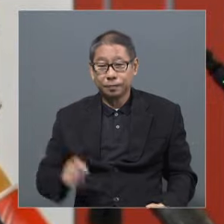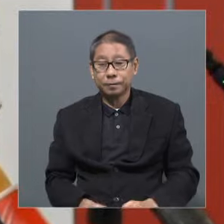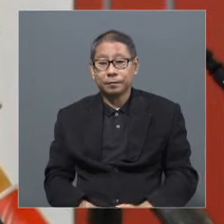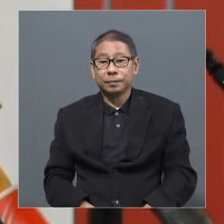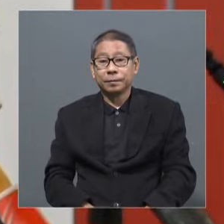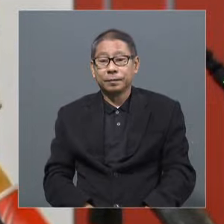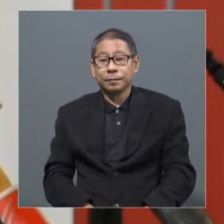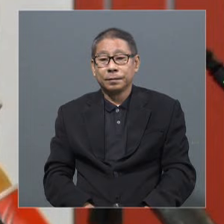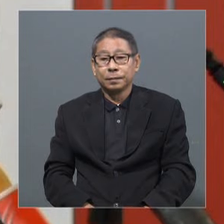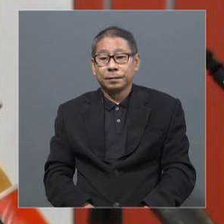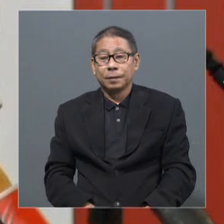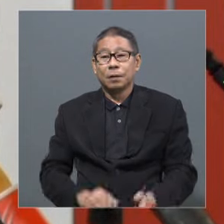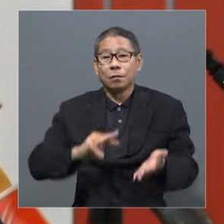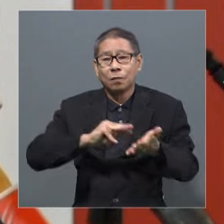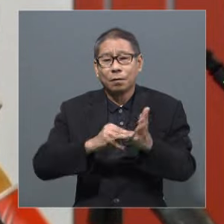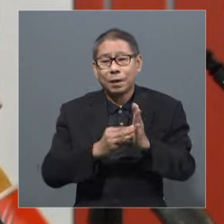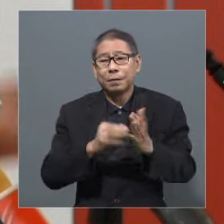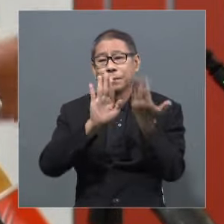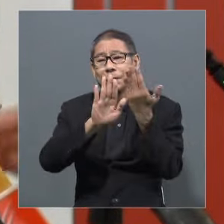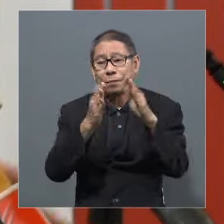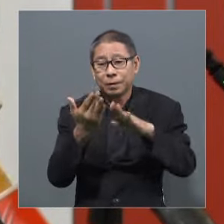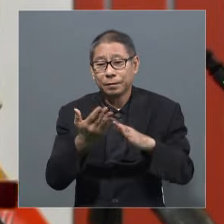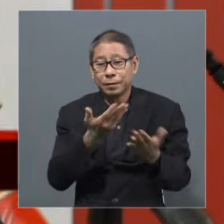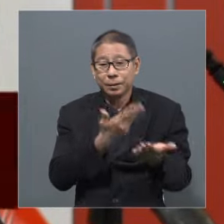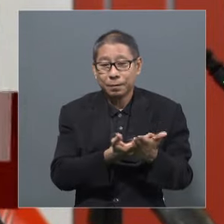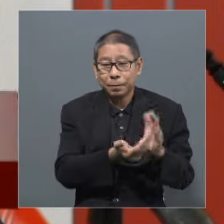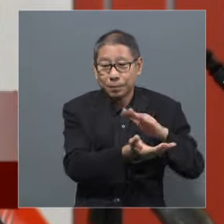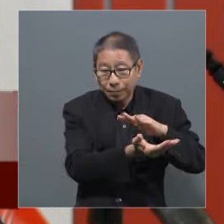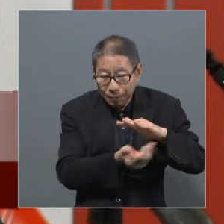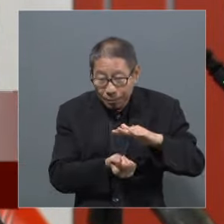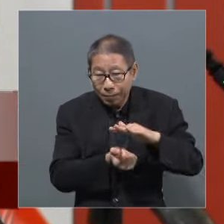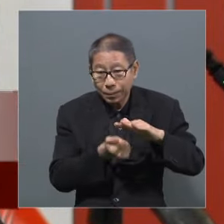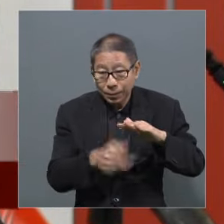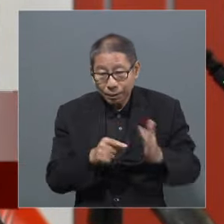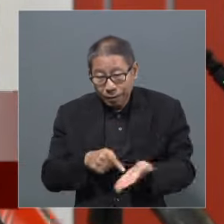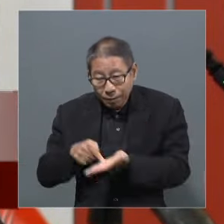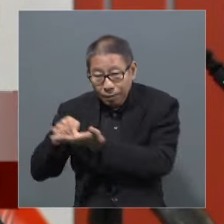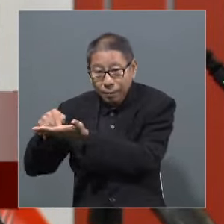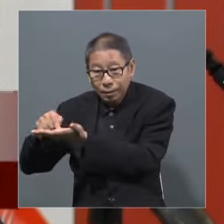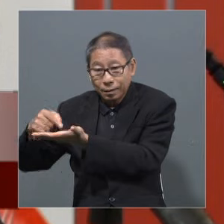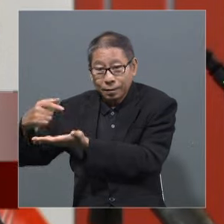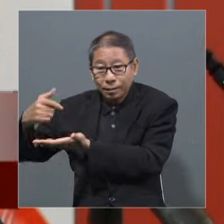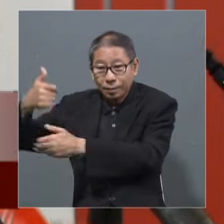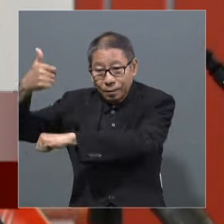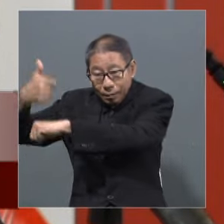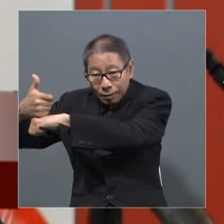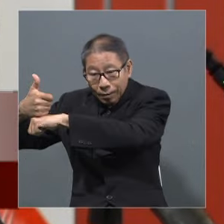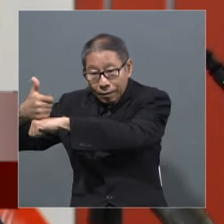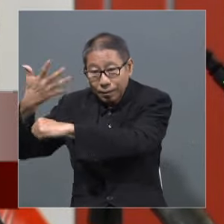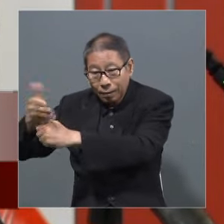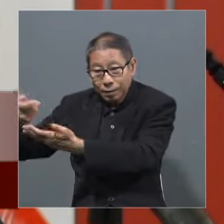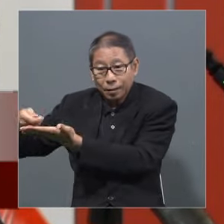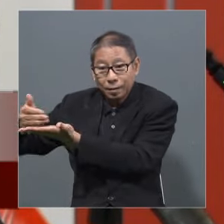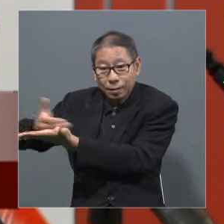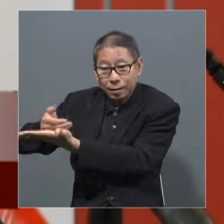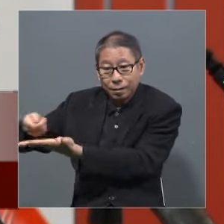ครับความหมายอุปมาอุปมัยก็คือว่าไปเก็บมาก่อนส่งให้นายนะครับแล้วนายก็ทอนกลับมาให้ว่าจะเหลือเท่าไหร่บางคน